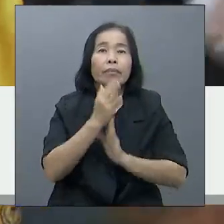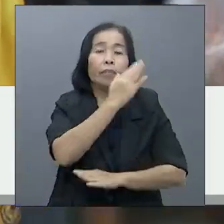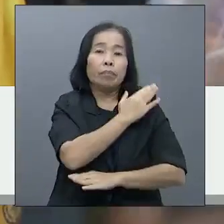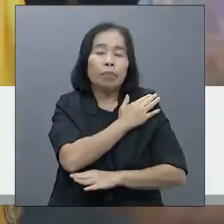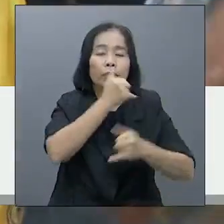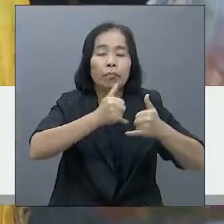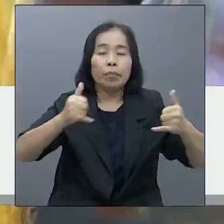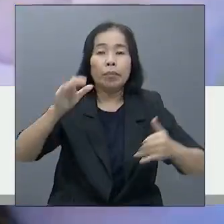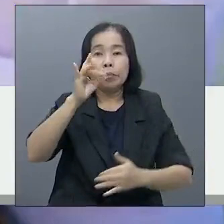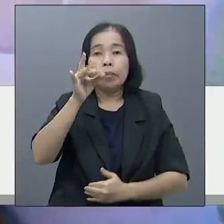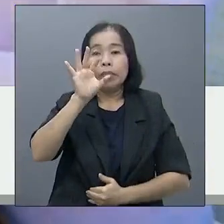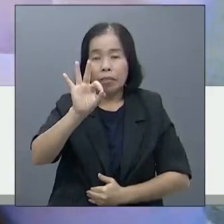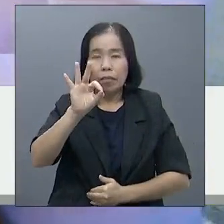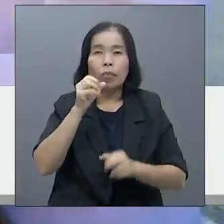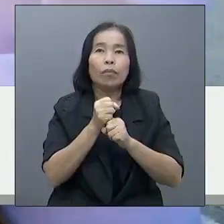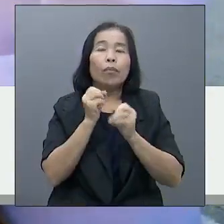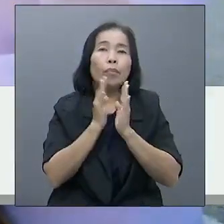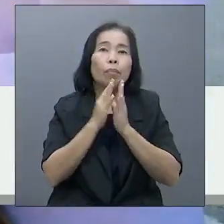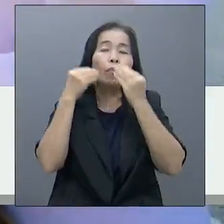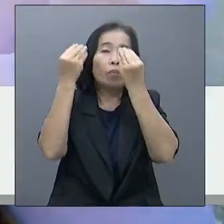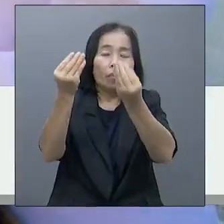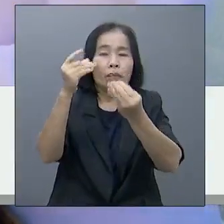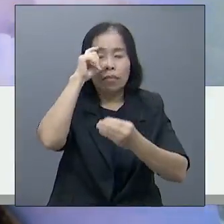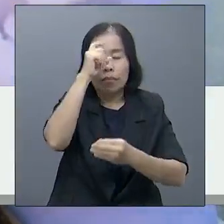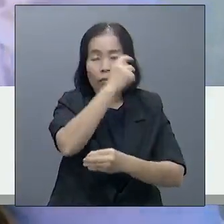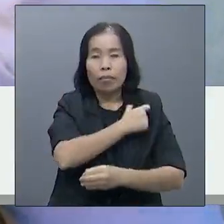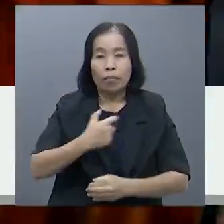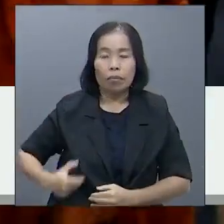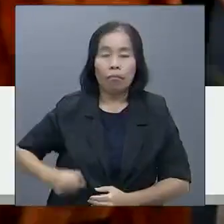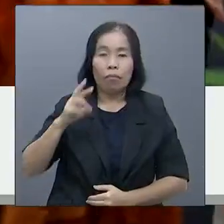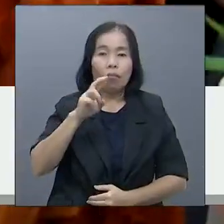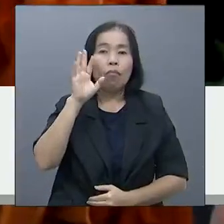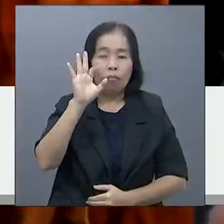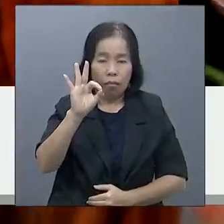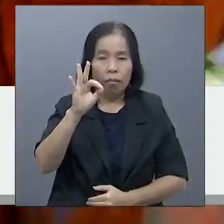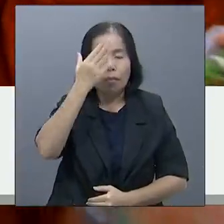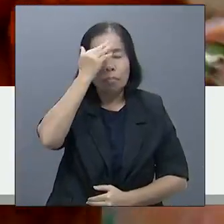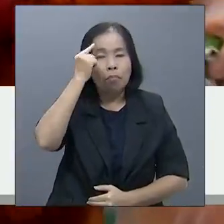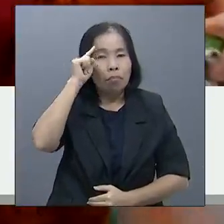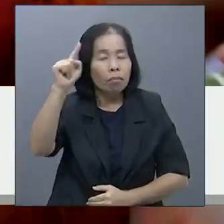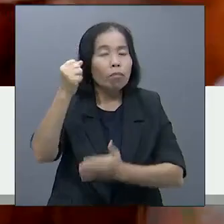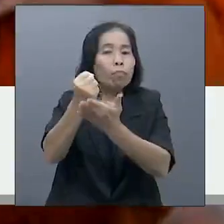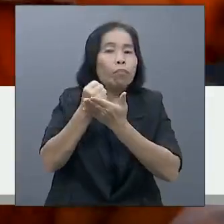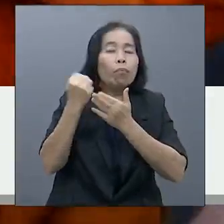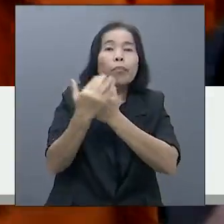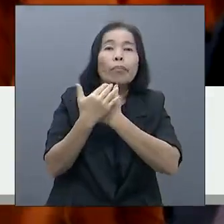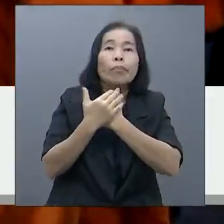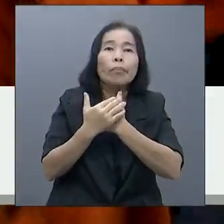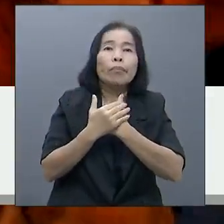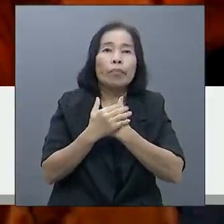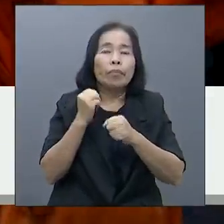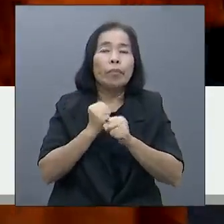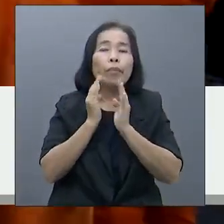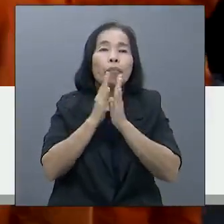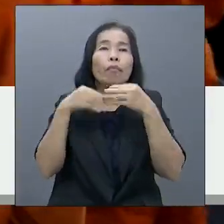รูปถวายเป็นพระราชกุศลแด่ในหลวงรัชกาลที่ 9เพื่อน้อมรำลึกในพระมหากรุณาธิคุณถวายเป็นพระ